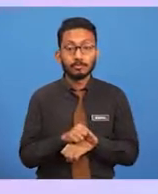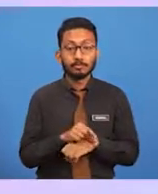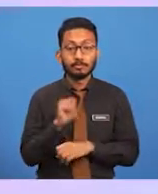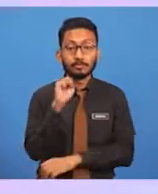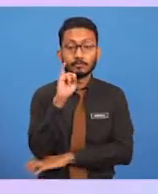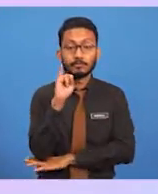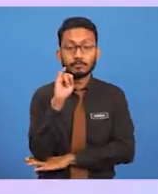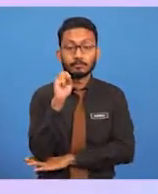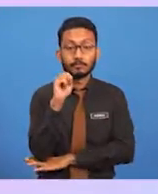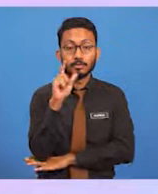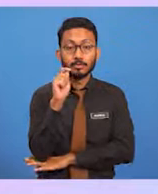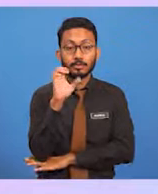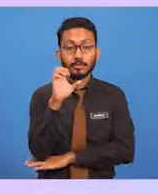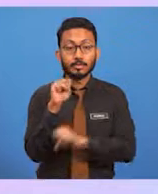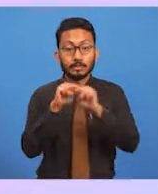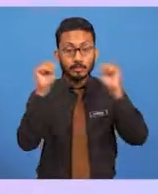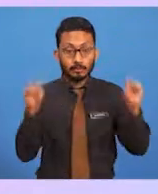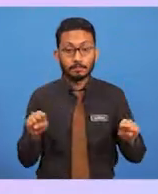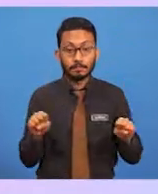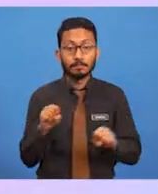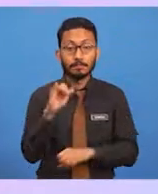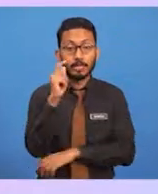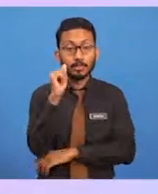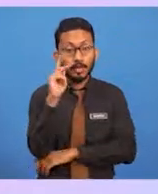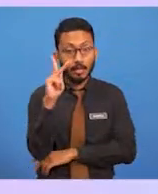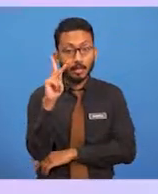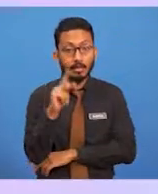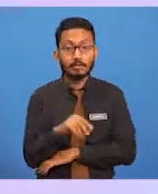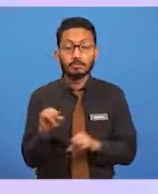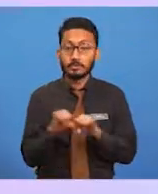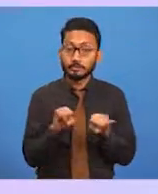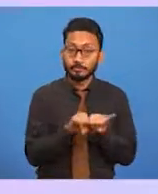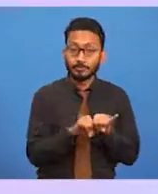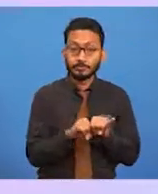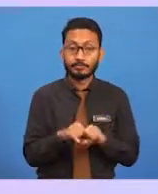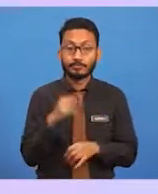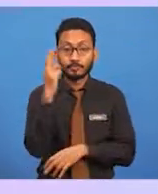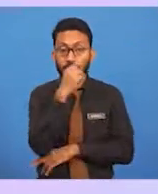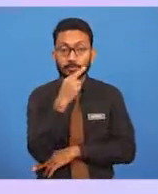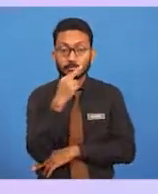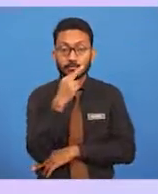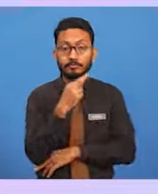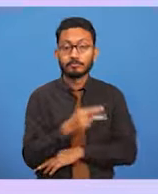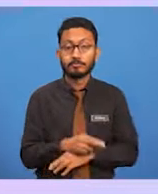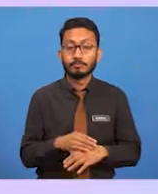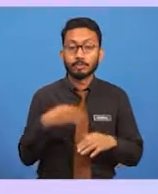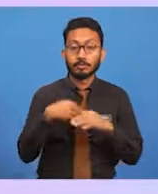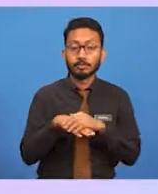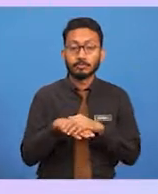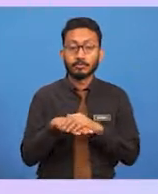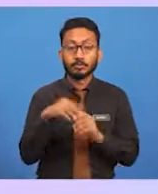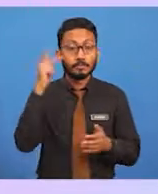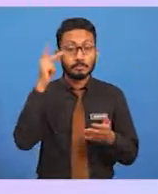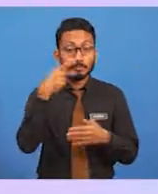Selain daripada itu, ia juga merupakan satu pengiklanan melalui pos secara